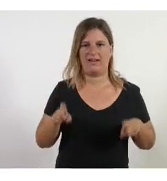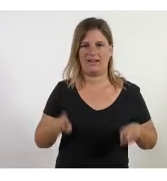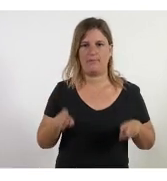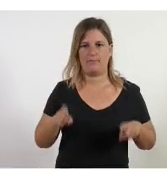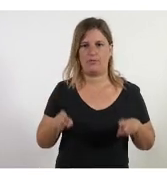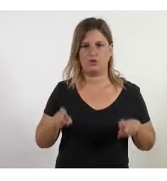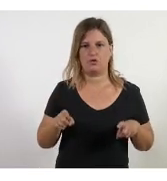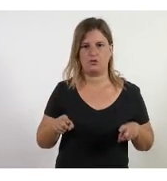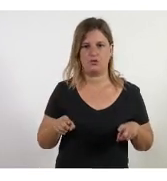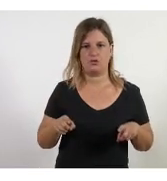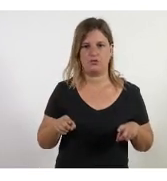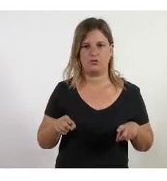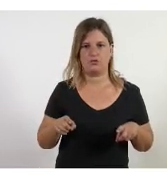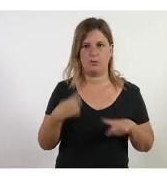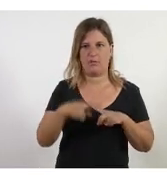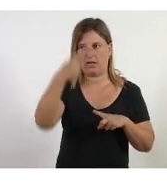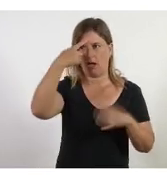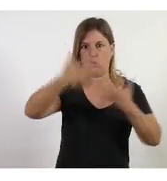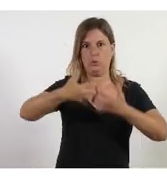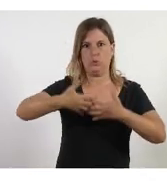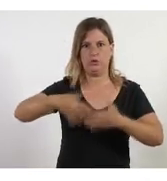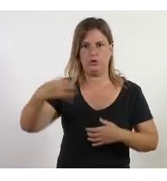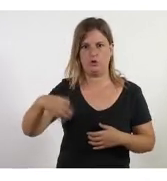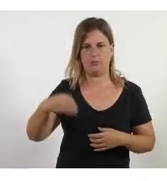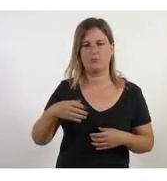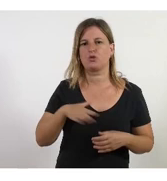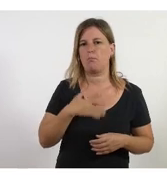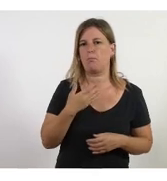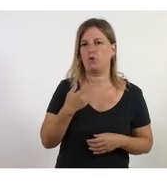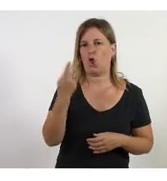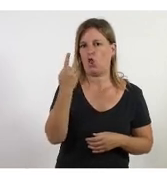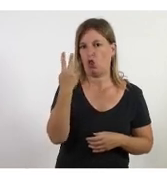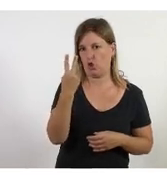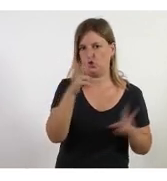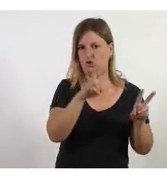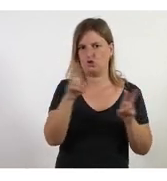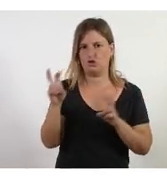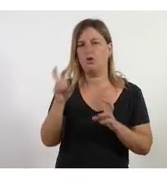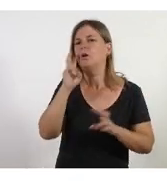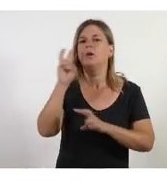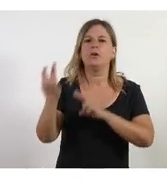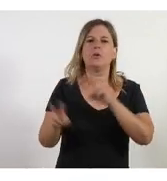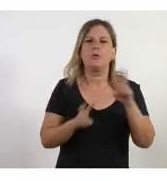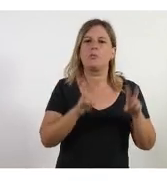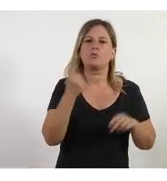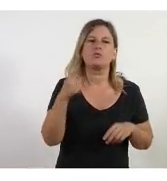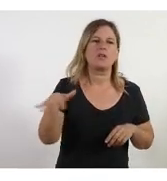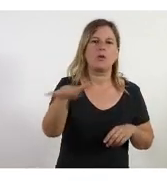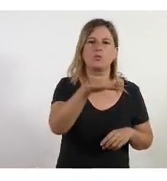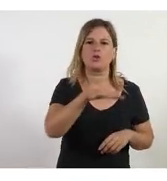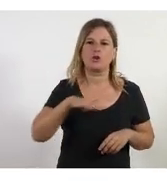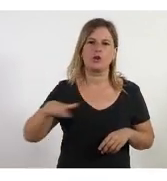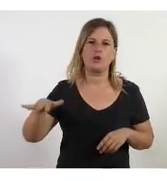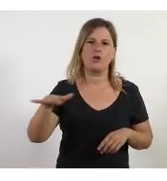molt sobrecarregada. Doncs pots fer dues coses. Una és dir-te, busca un lloc